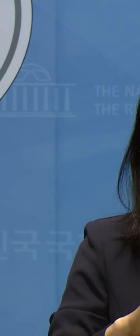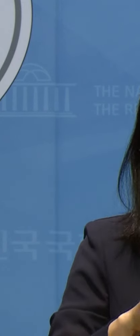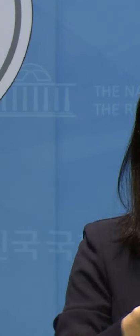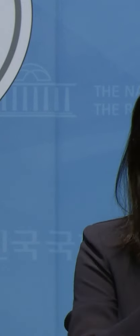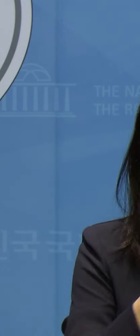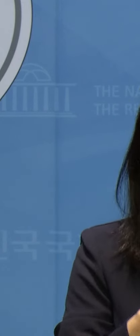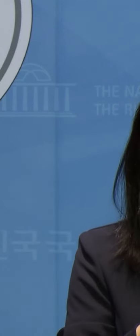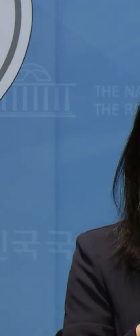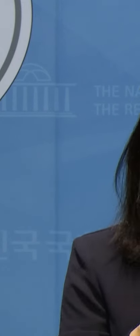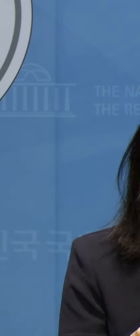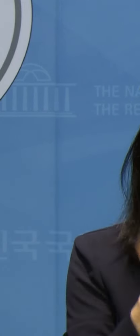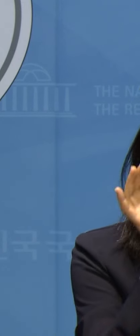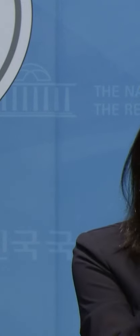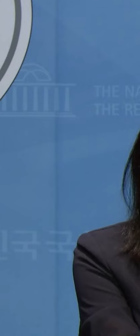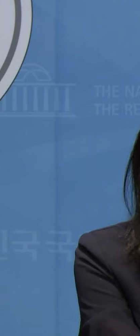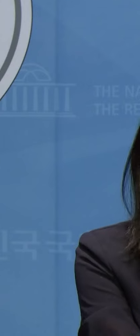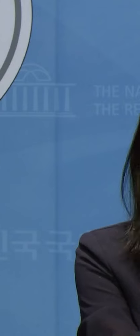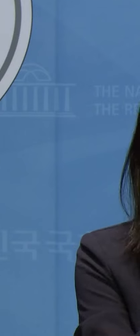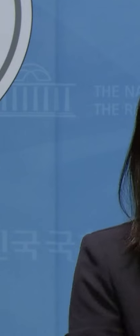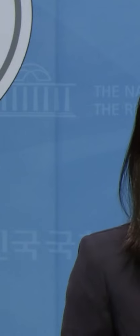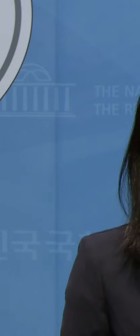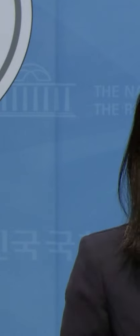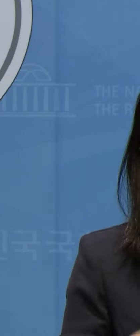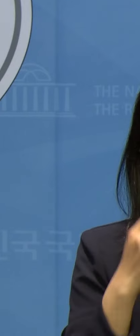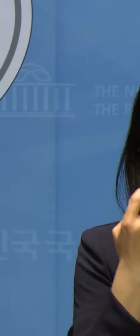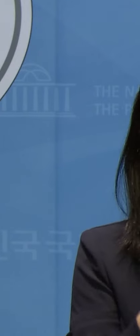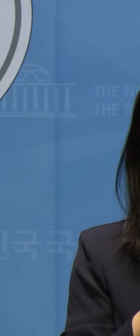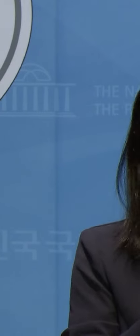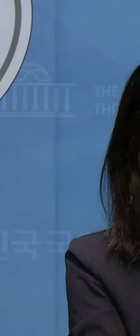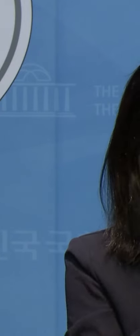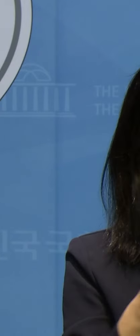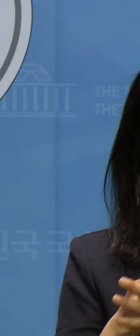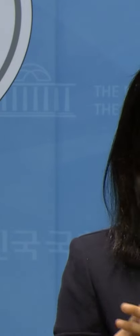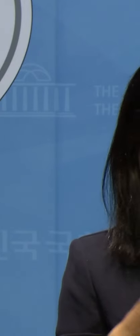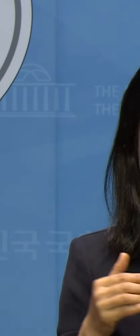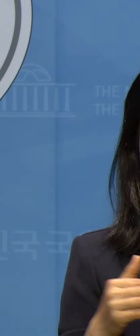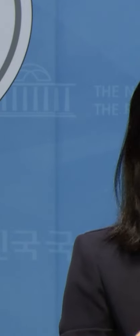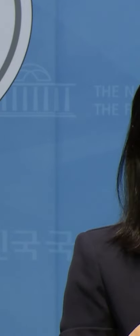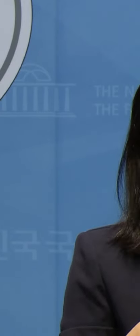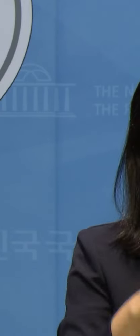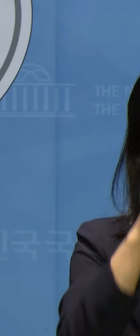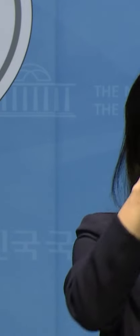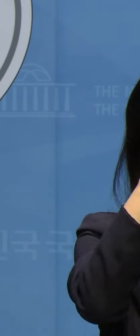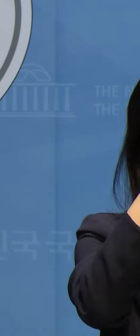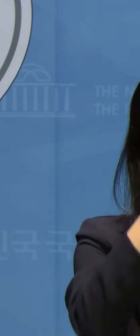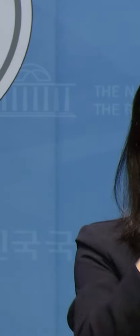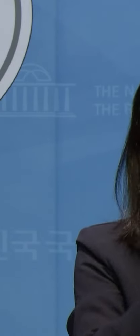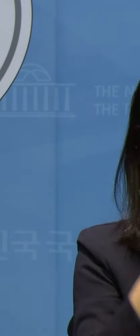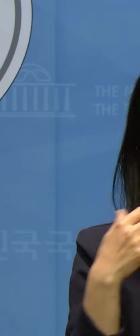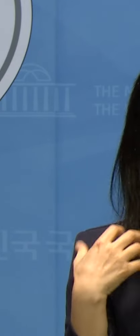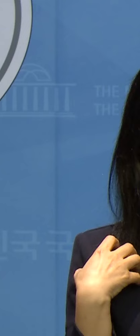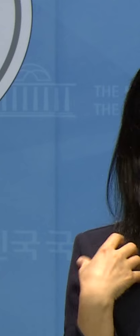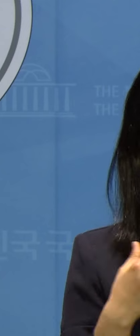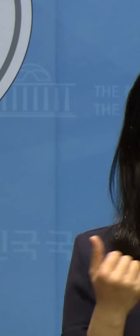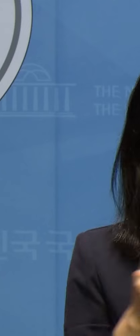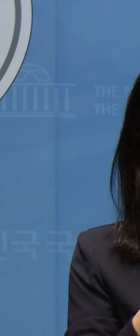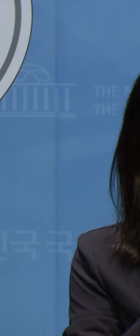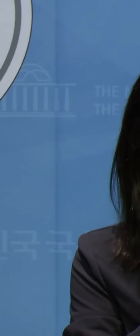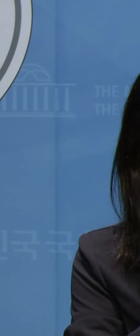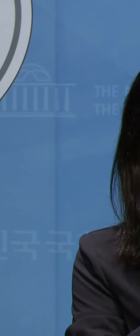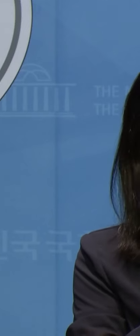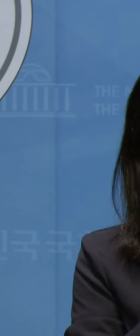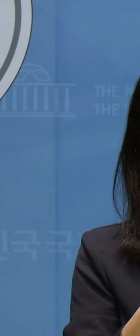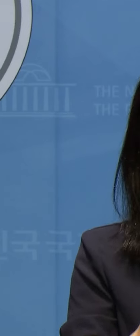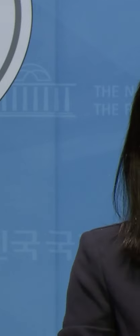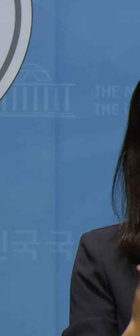수준이 단순한 민원 기재 정도가 아니었습니다 경찰이나 행정안전부 국회의원에 도움을 받지